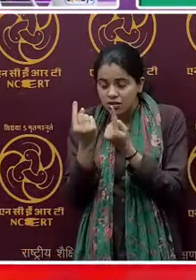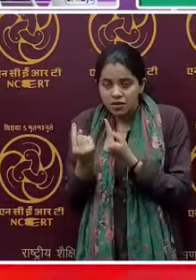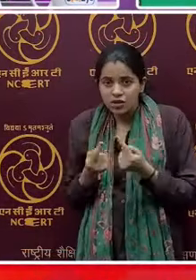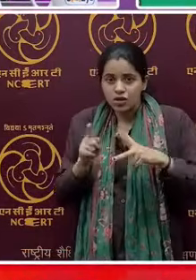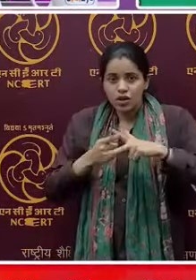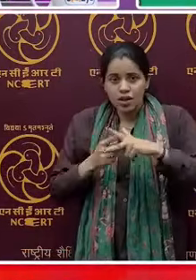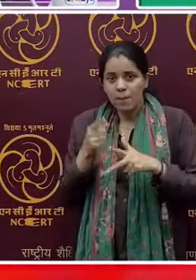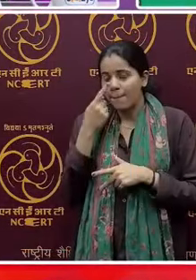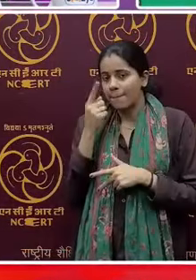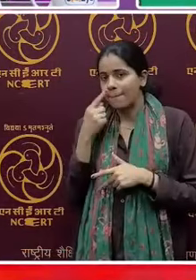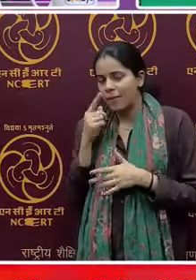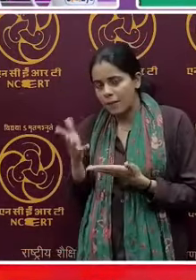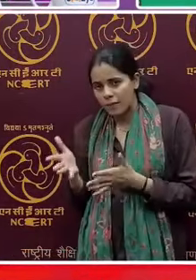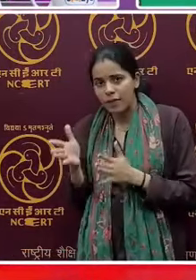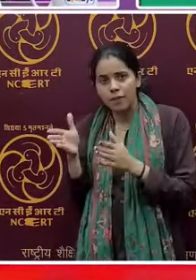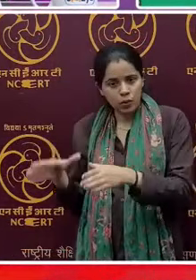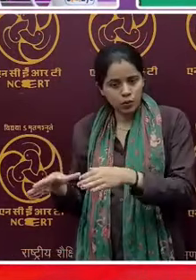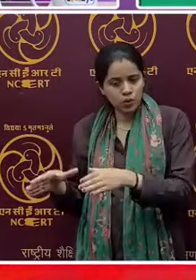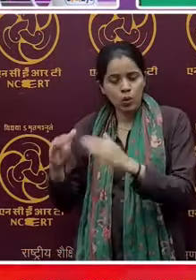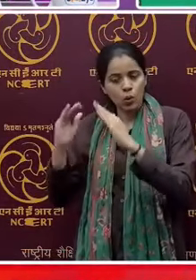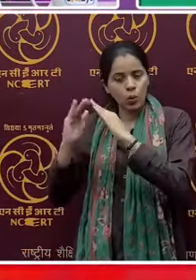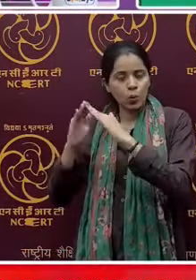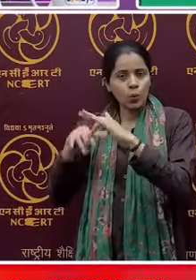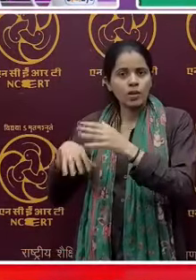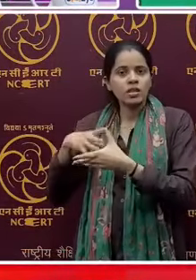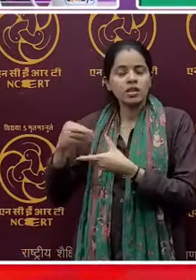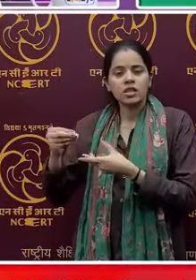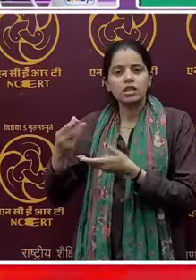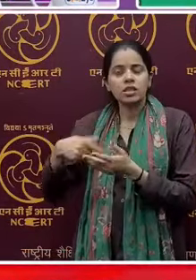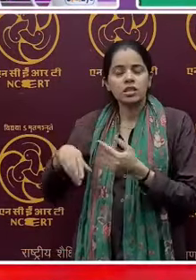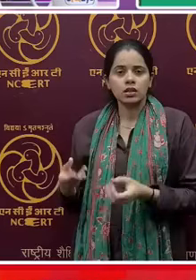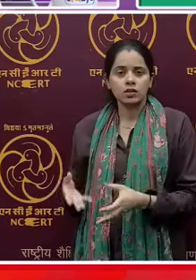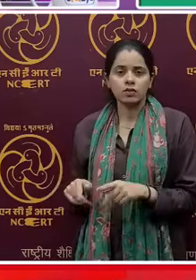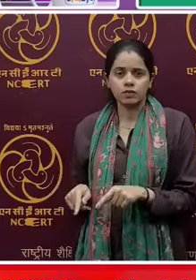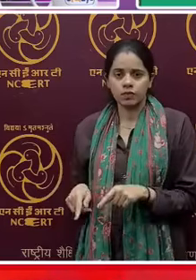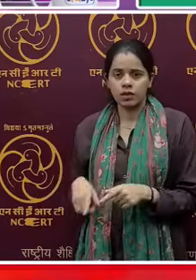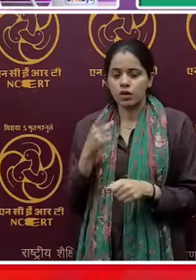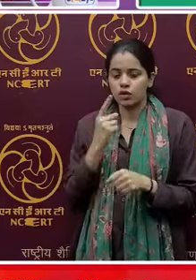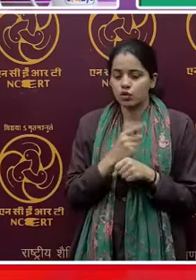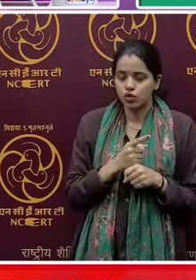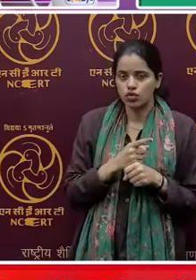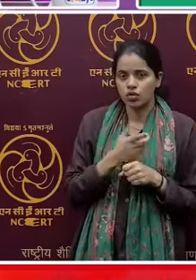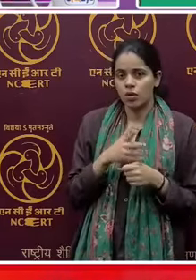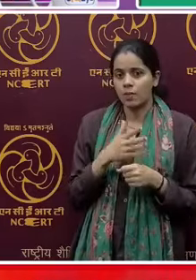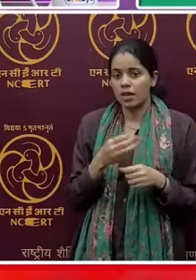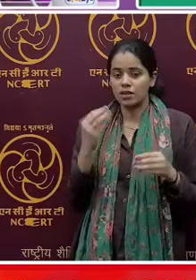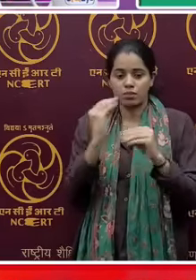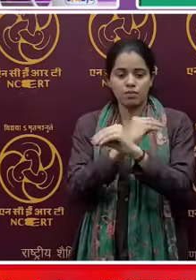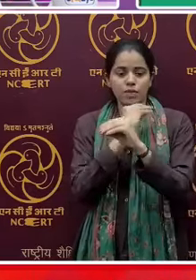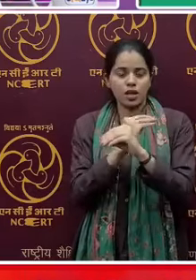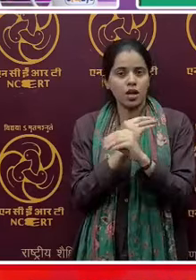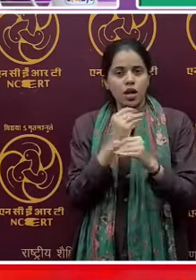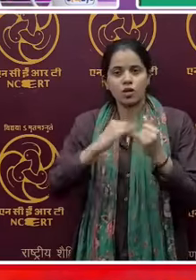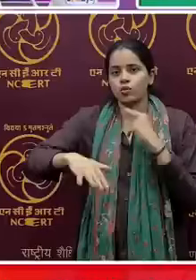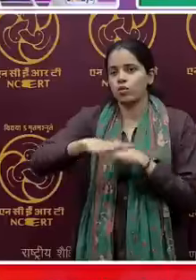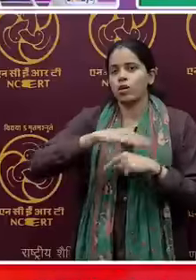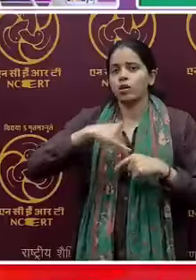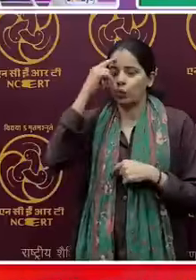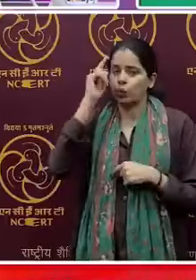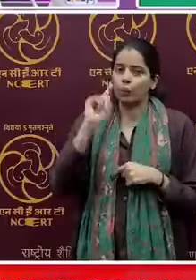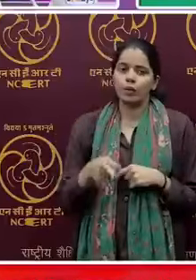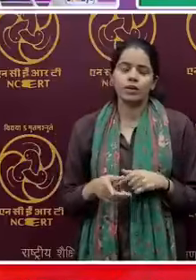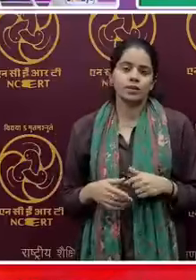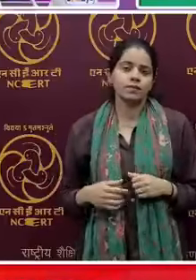as a parent, सबसे पहले चीज़ घर से start होती है. I should be knowing about it. A teacher should know about it, and as peers, as society members, we should be knowing about